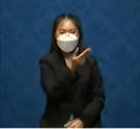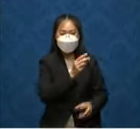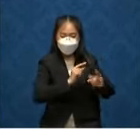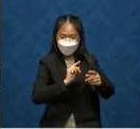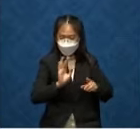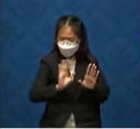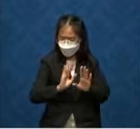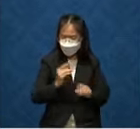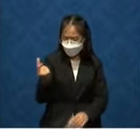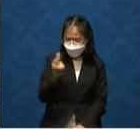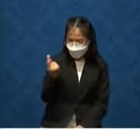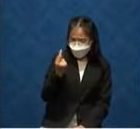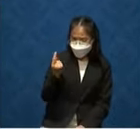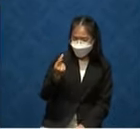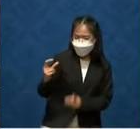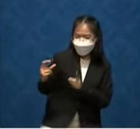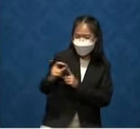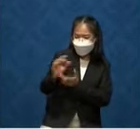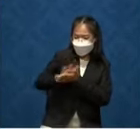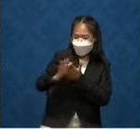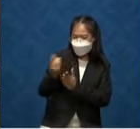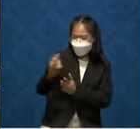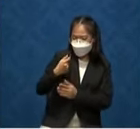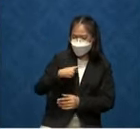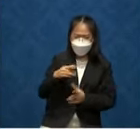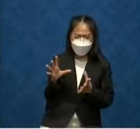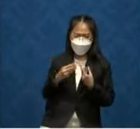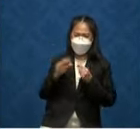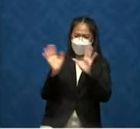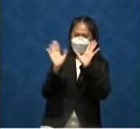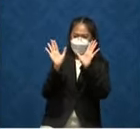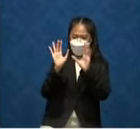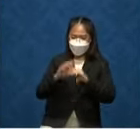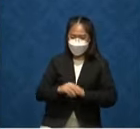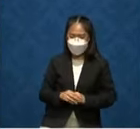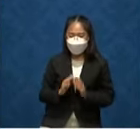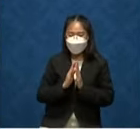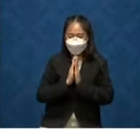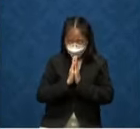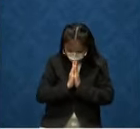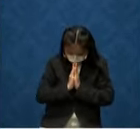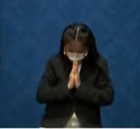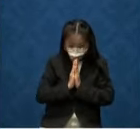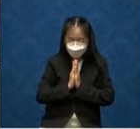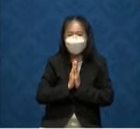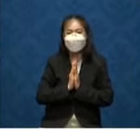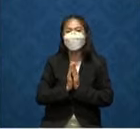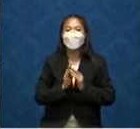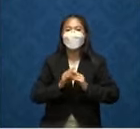มาติดติงพูดจาเสียหายแบบนี้บางอย่างผมรบไม่ได้ขอบคุณครับ สวัดีครับ